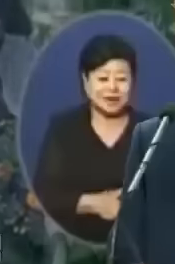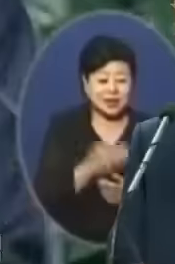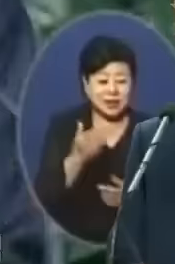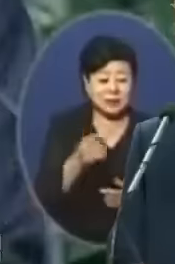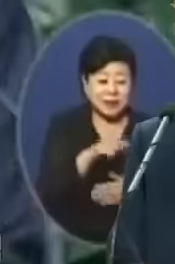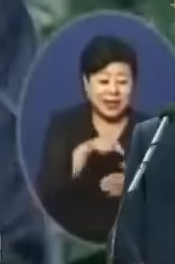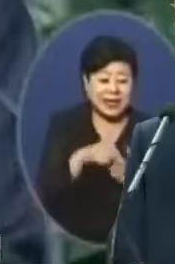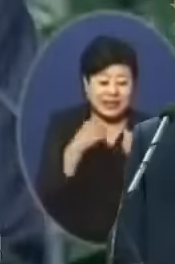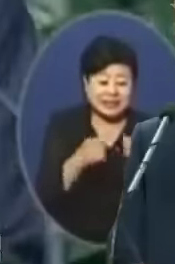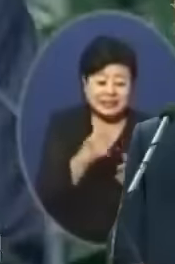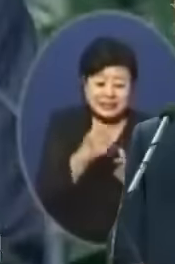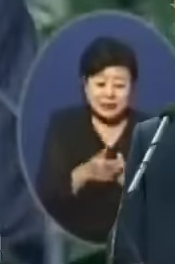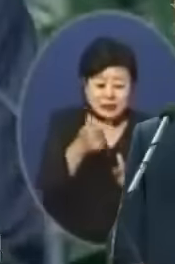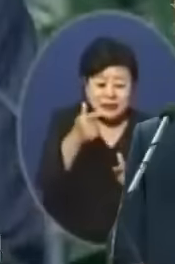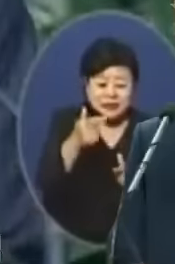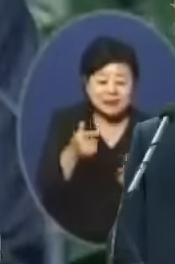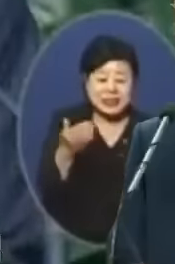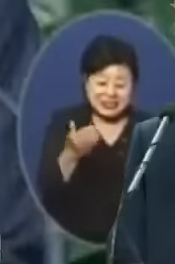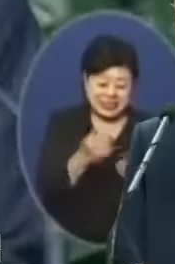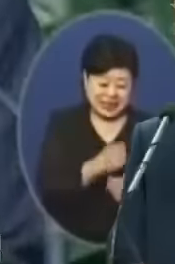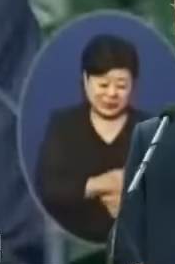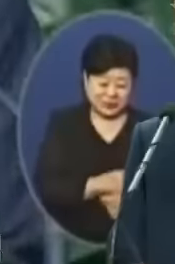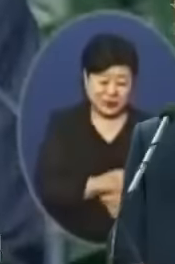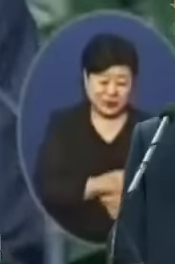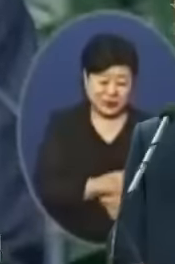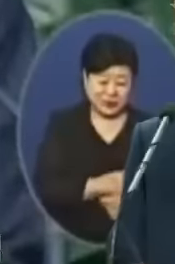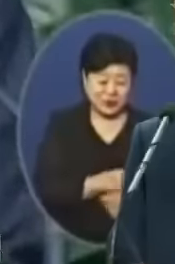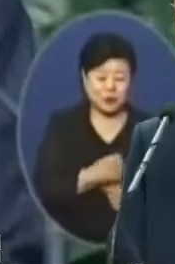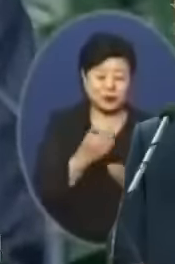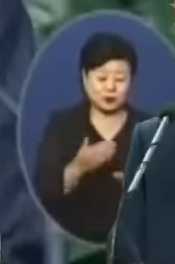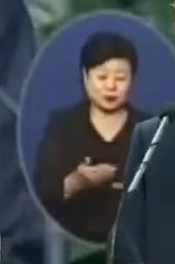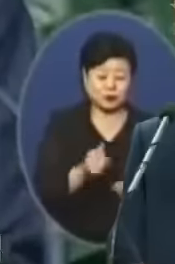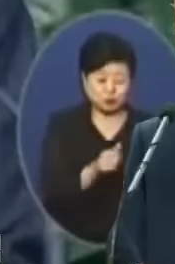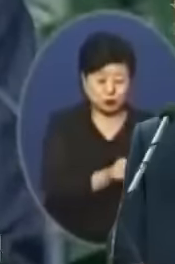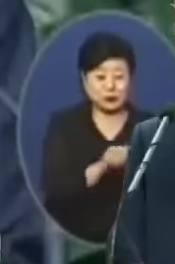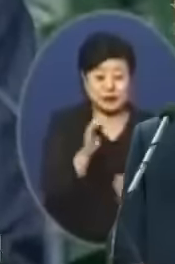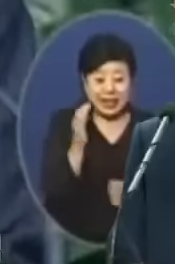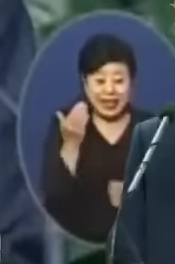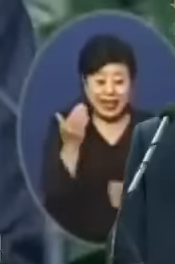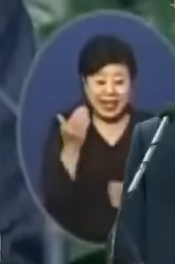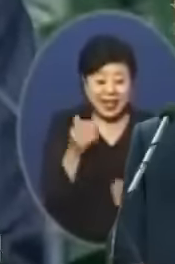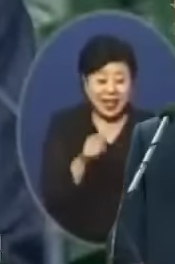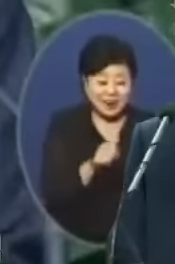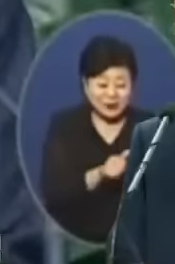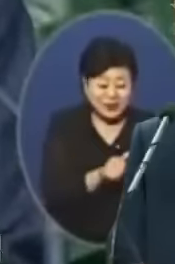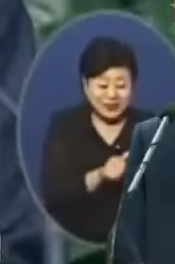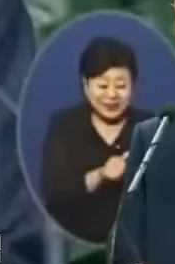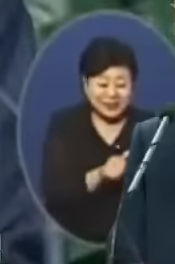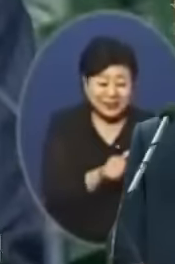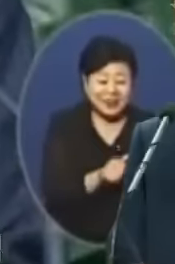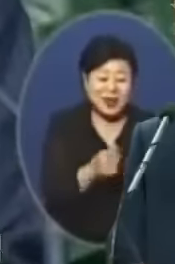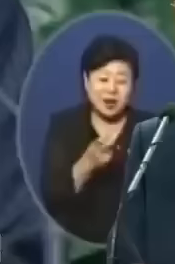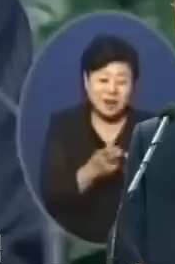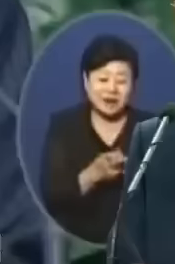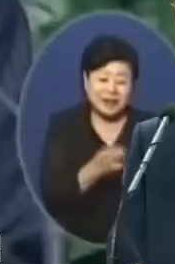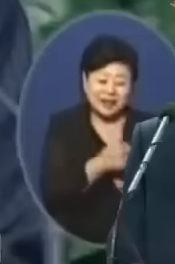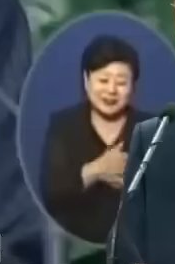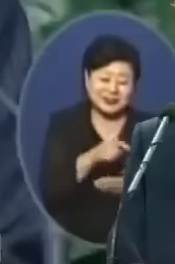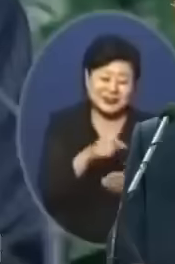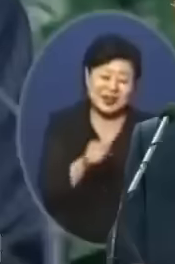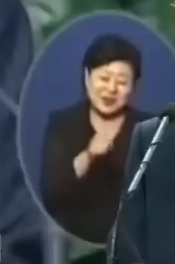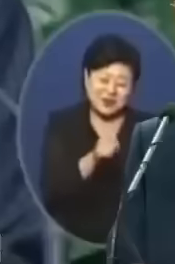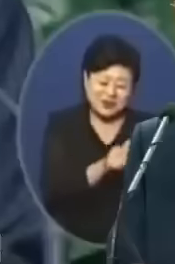여러분 안에 계신 예수님이 일을 하시고 여러분은 붙어만 있으면 돼요. 붙어있는 것이 어떻게 붙어있느냐, 나는 주님